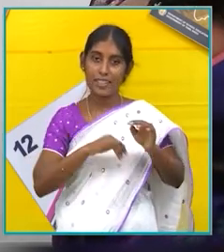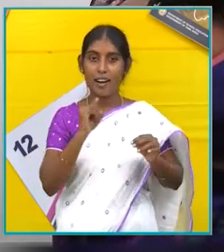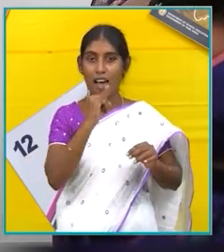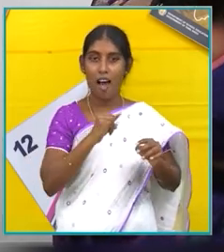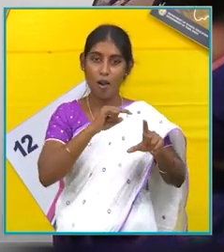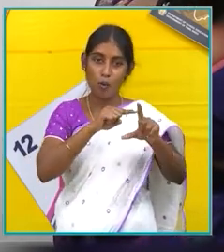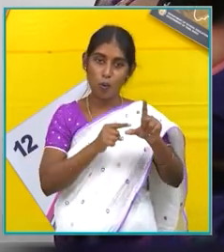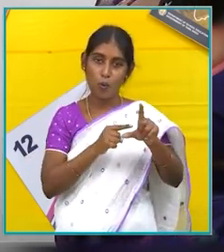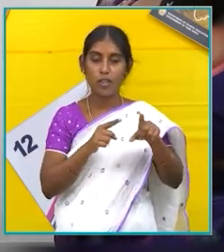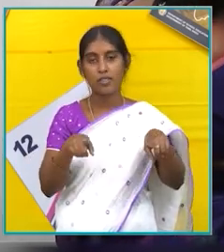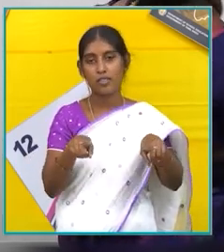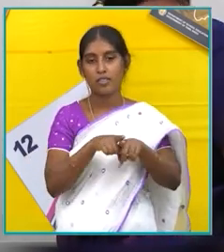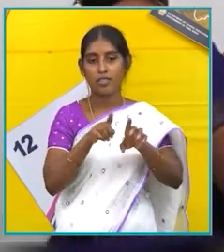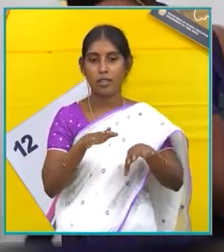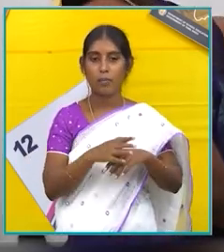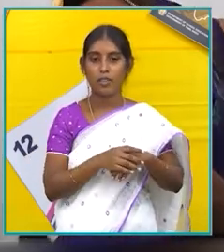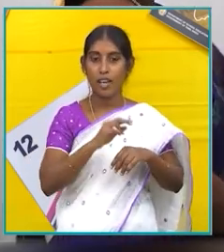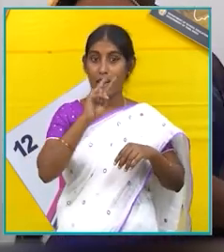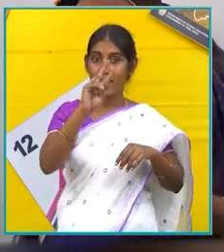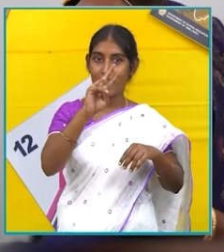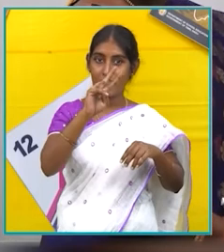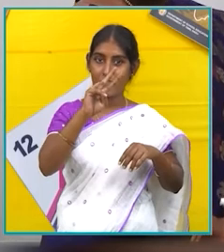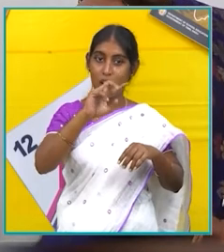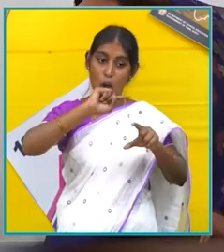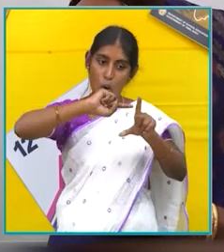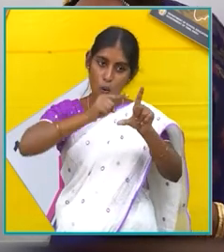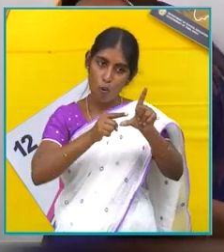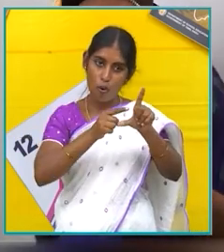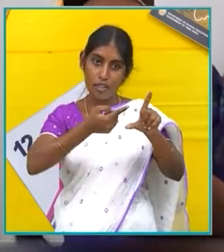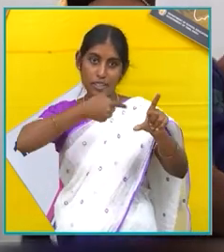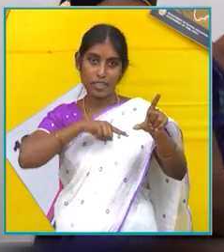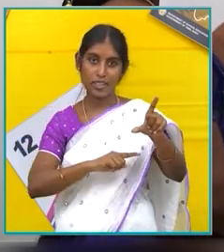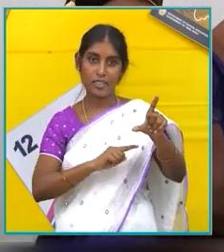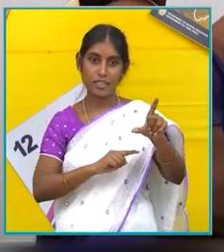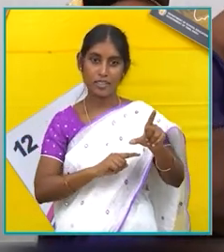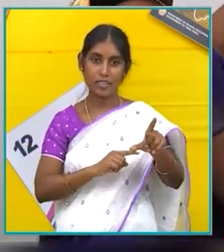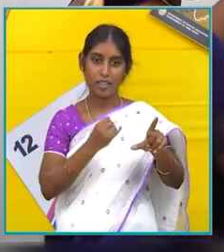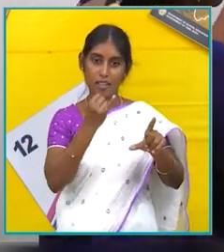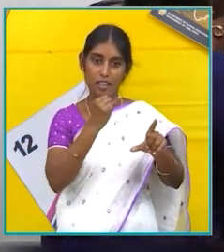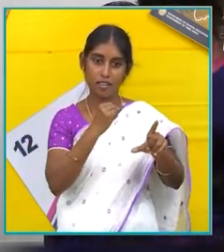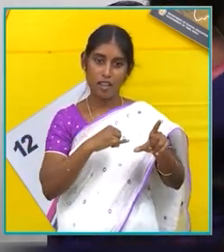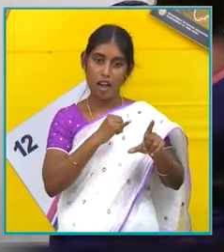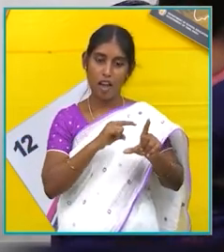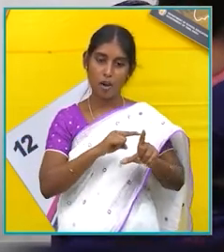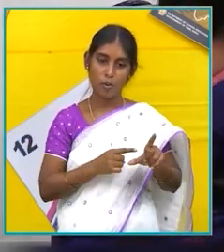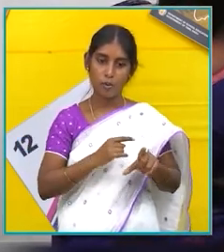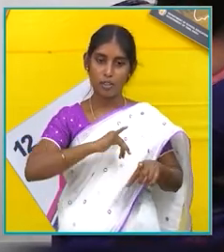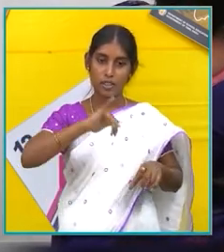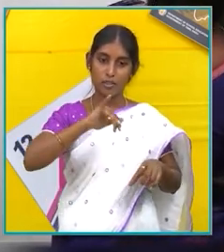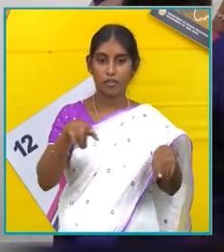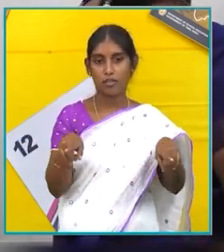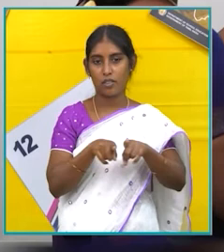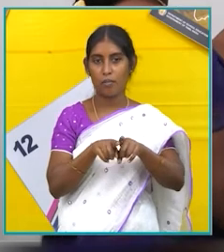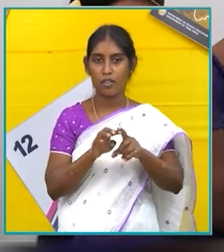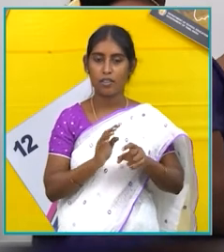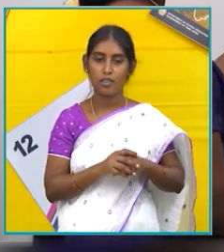அப்போது 2 6 சமமாக இருக்கும். இங்கே என்ன கோண அளவு இருக்கோ அதே கோண அளவு தான் இங்கே இருக்கும். அடுத்தது 3. 3ங்கிறது எது